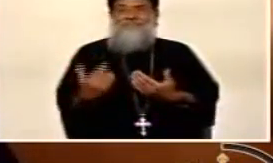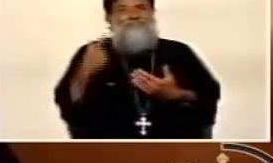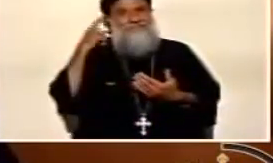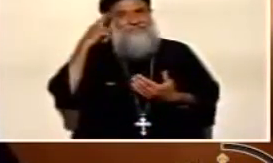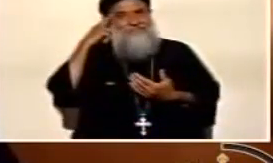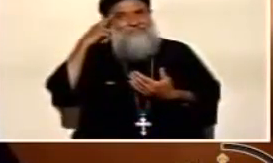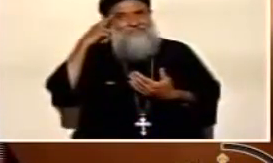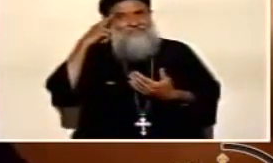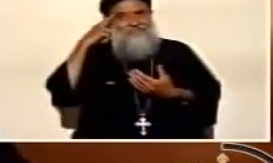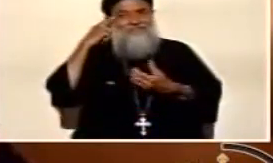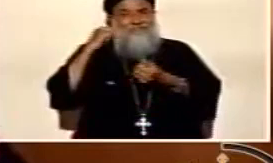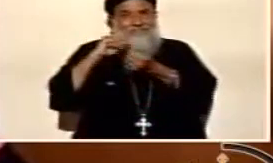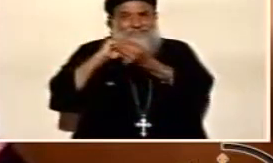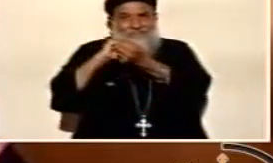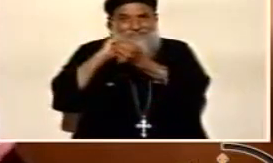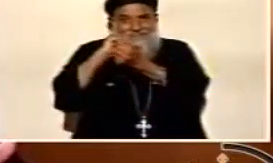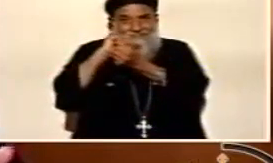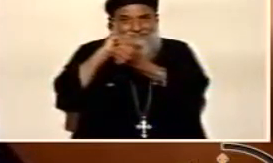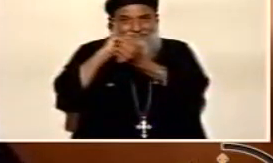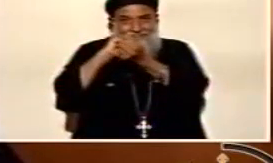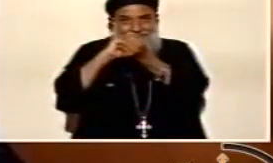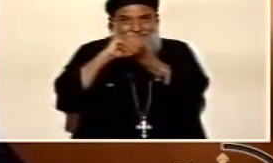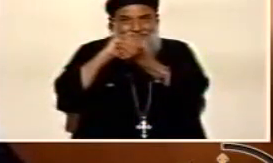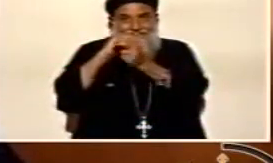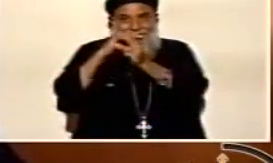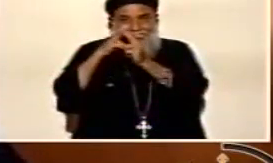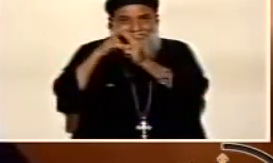بلا ناموس مع أني لست بلا ناموس.